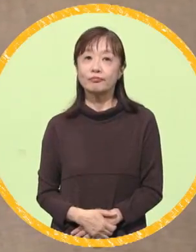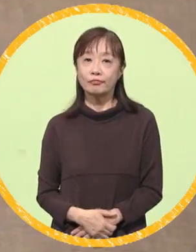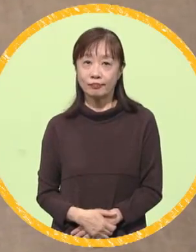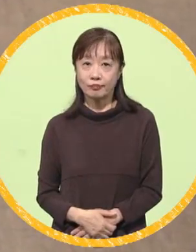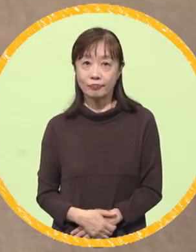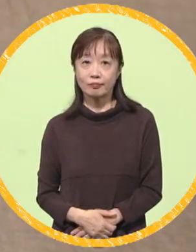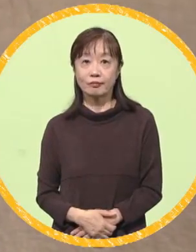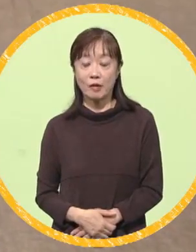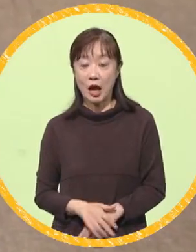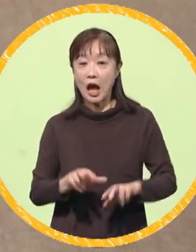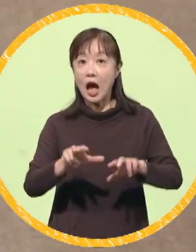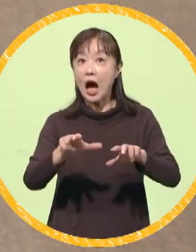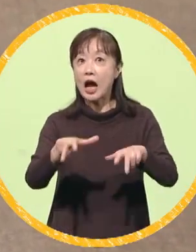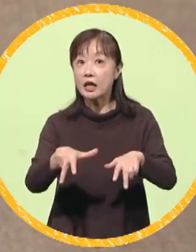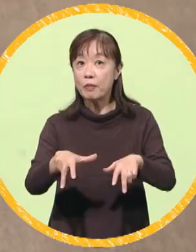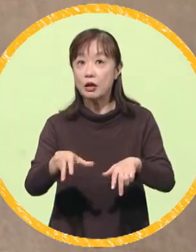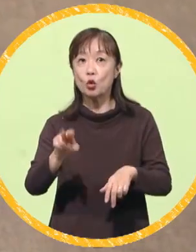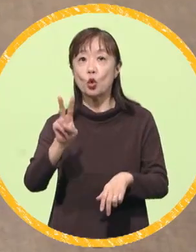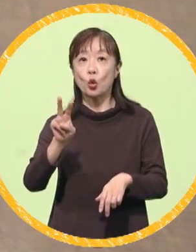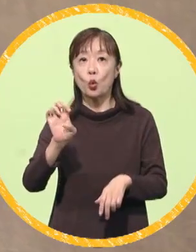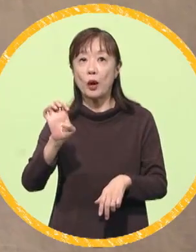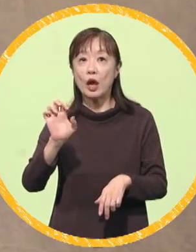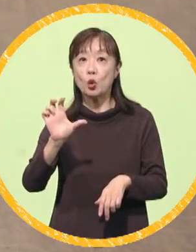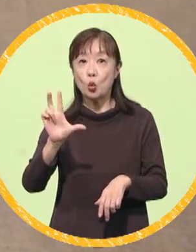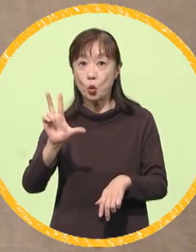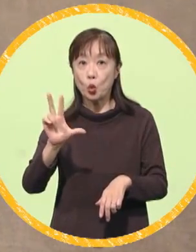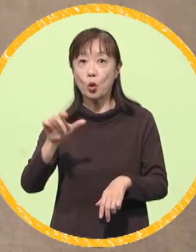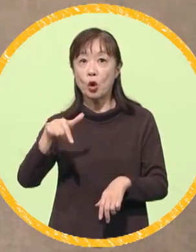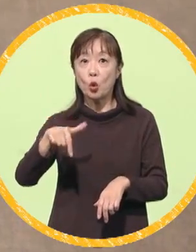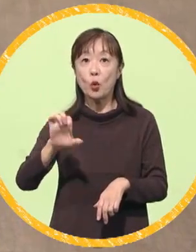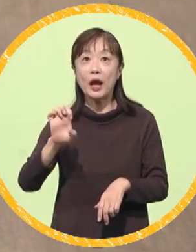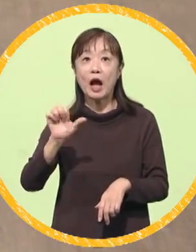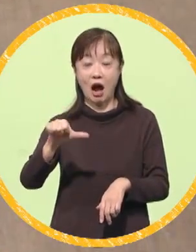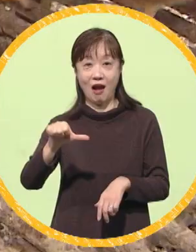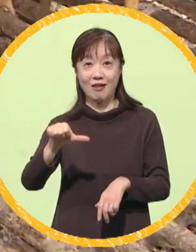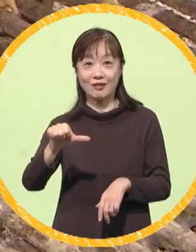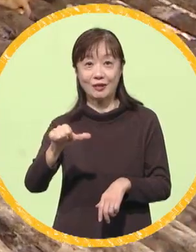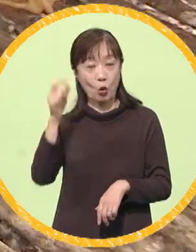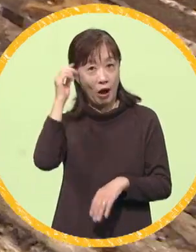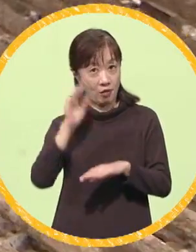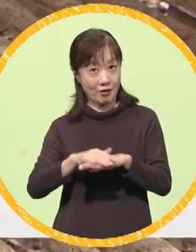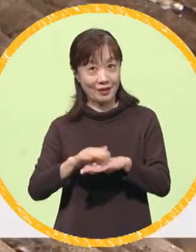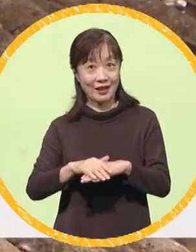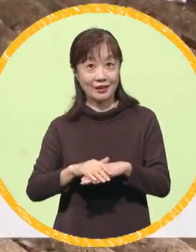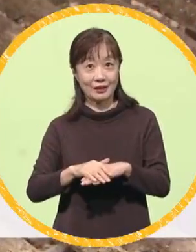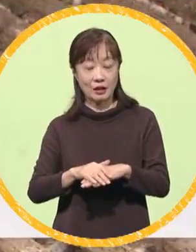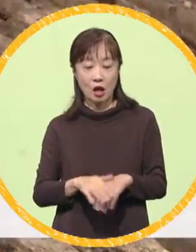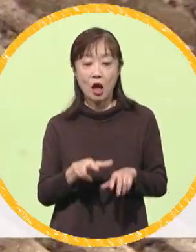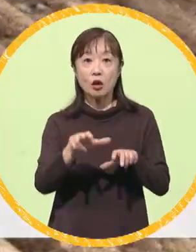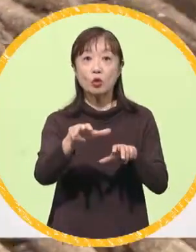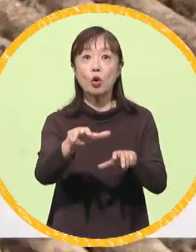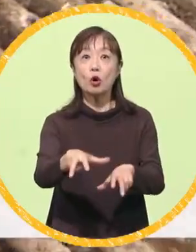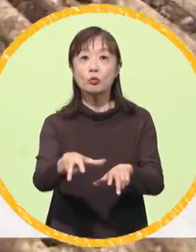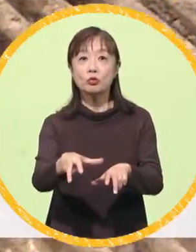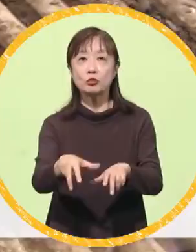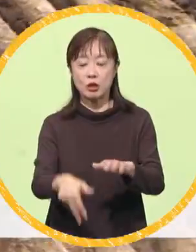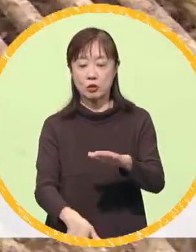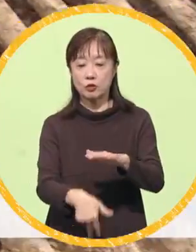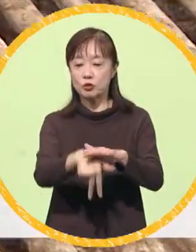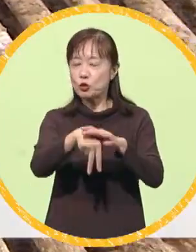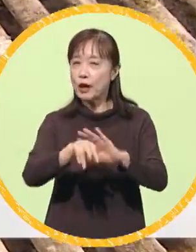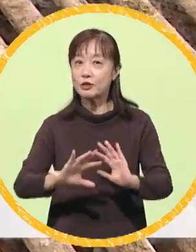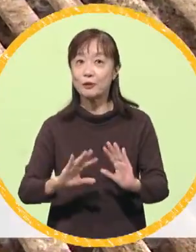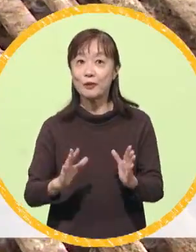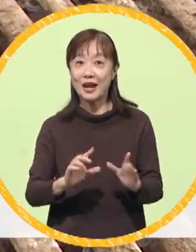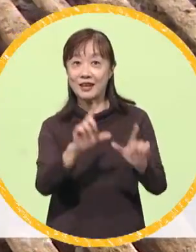知られてないんですけど、アニマルウェルフェアっていう言葉があるんです。 アニマルウェルフェア、 はい、動物に苦痛がない生活をさせてあ